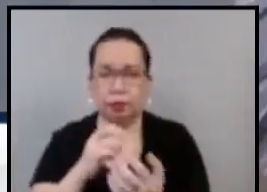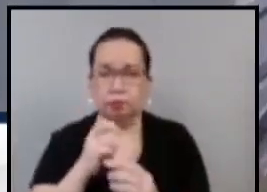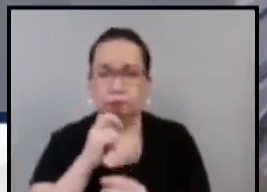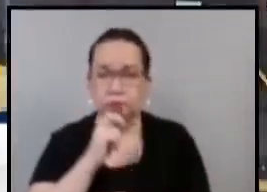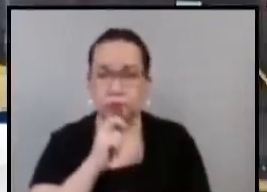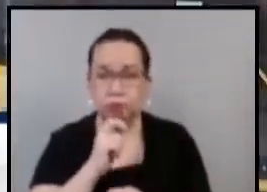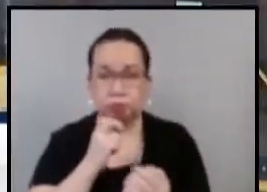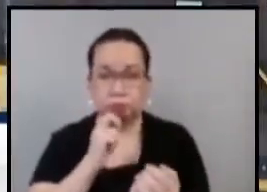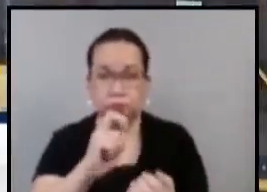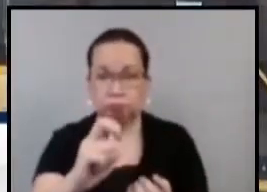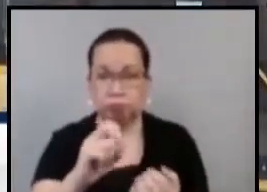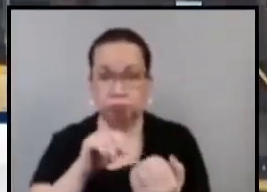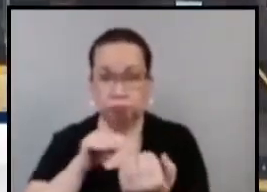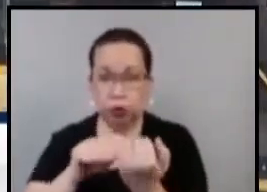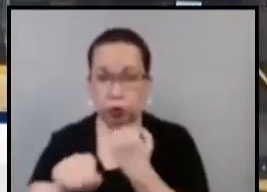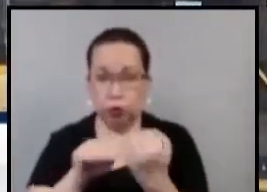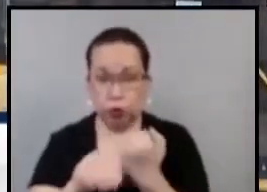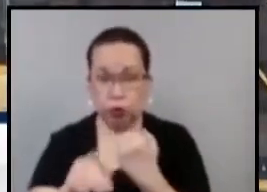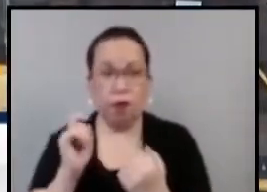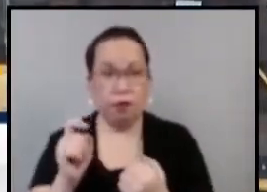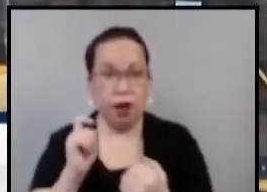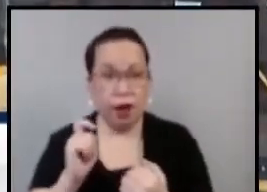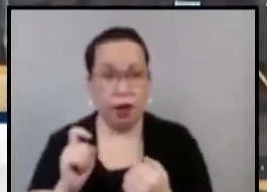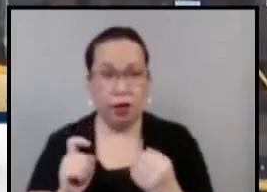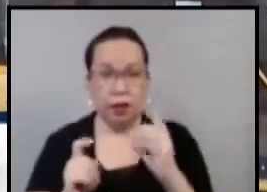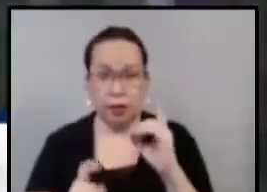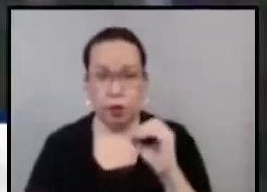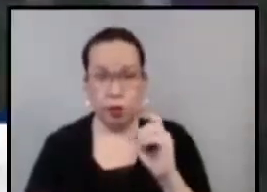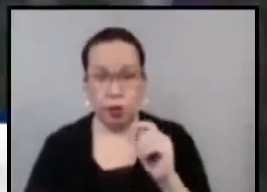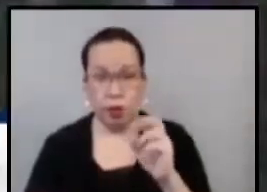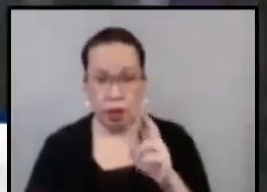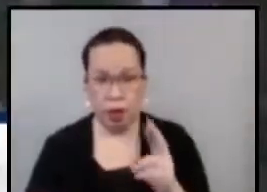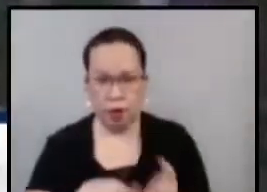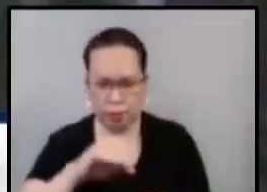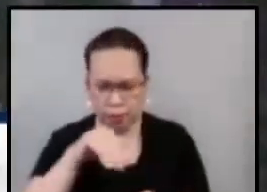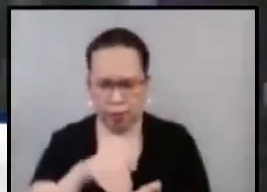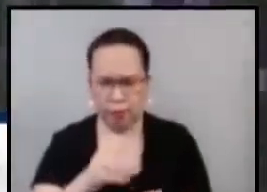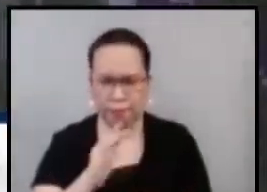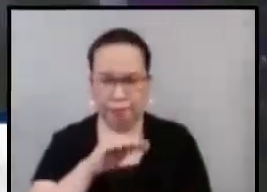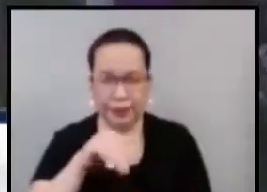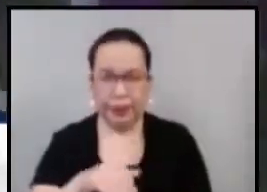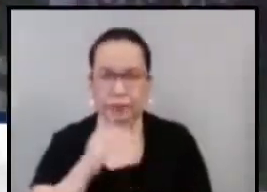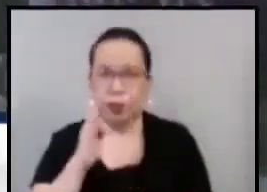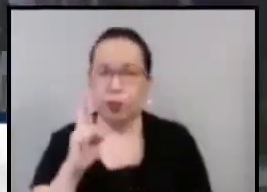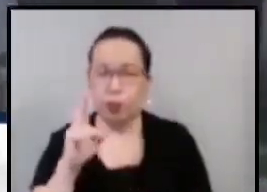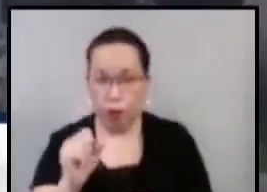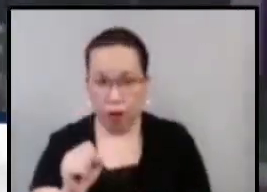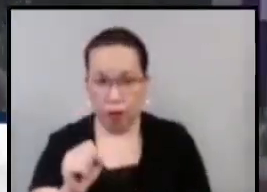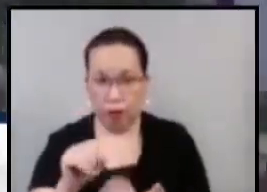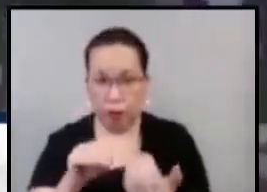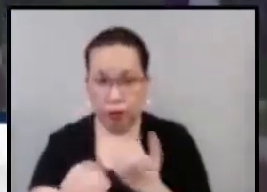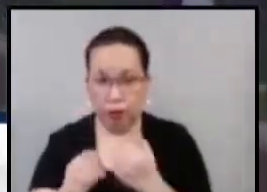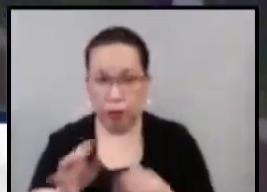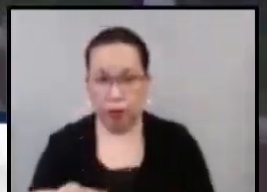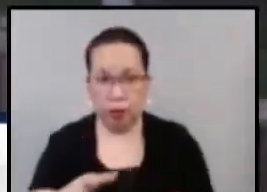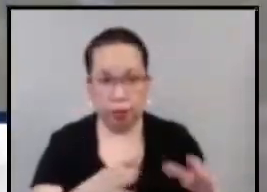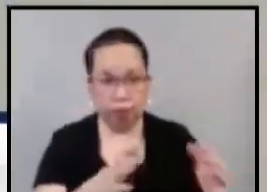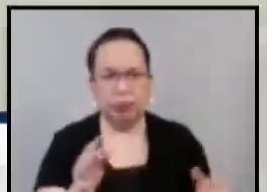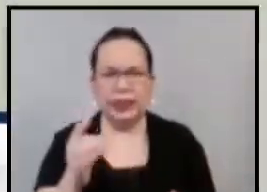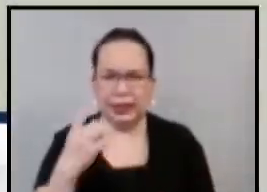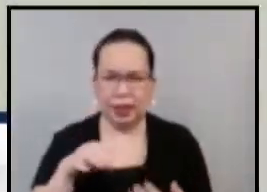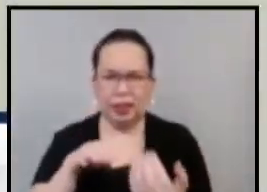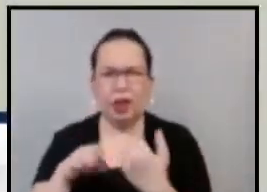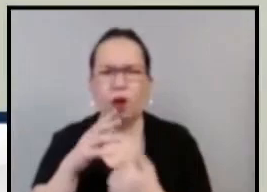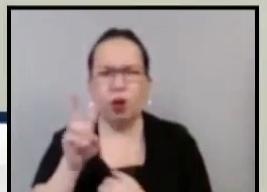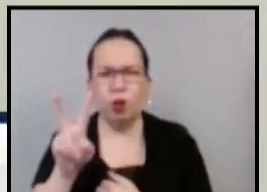bus carousel, nagkaroon sila ng designated lane for buses ng EDSA at isang lane lang kasi dati dalawa yan,